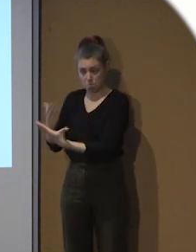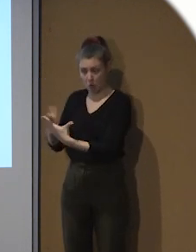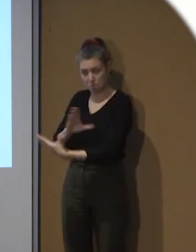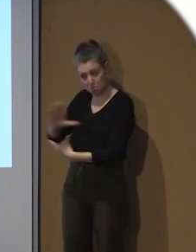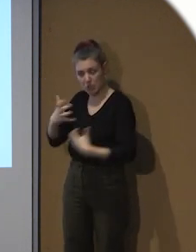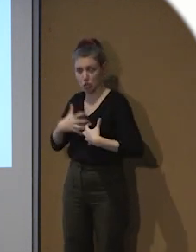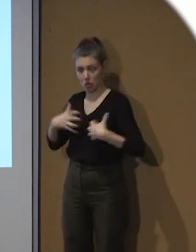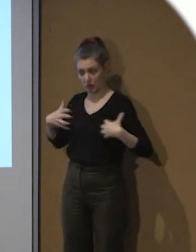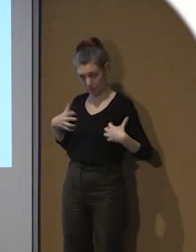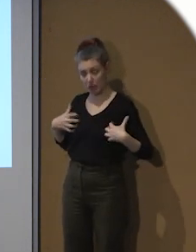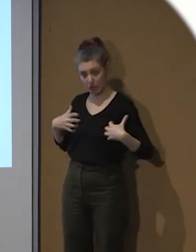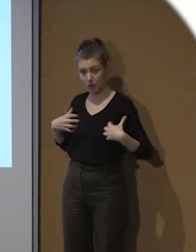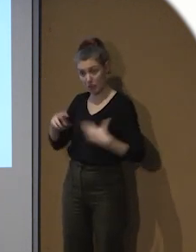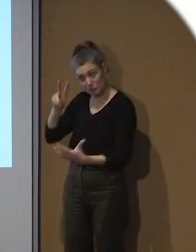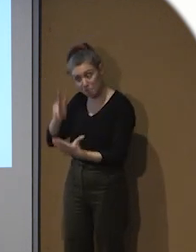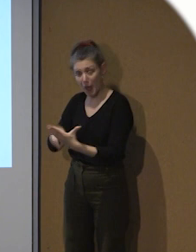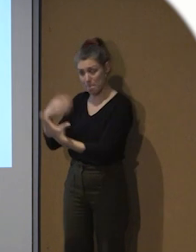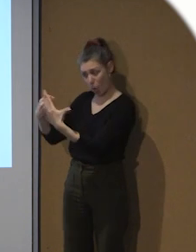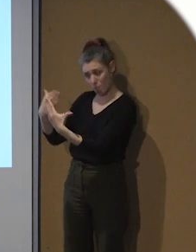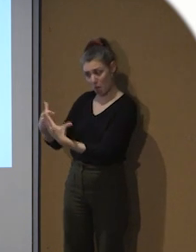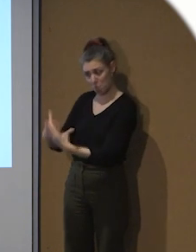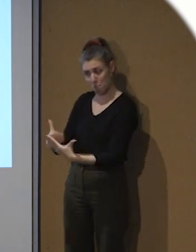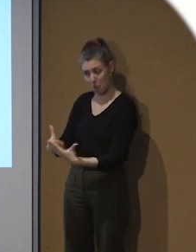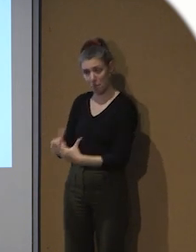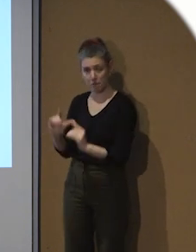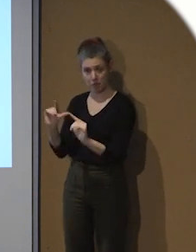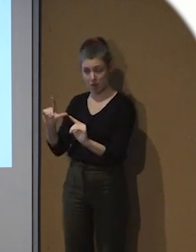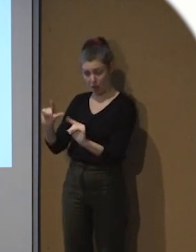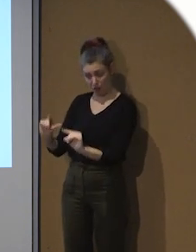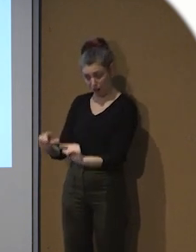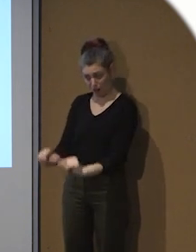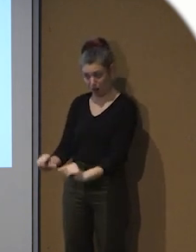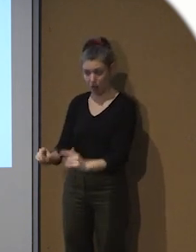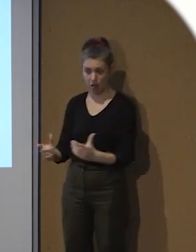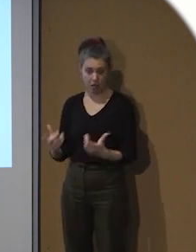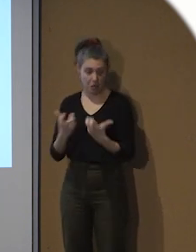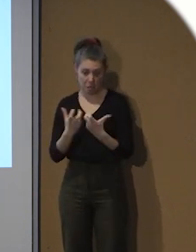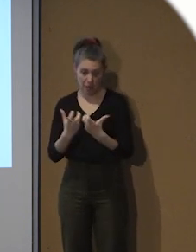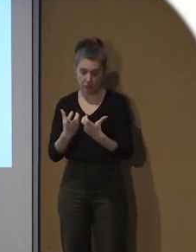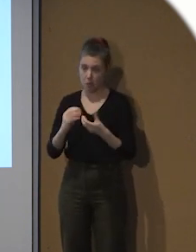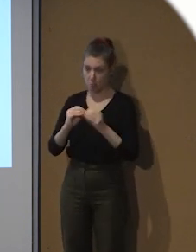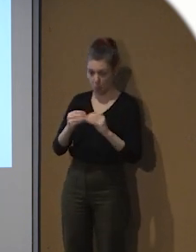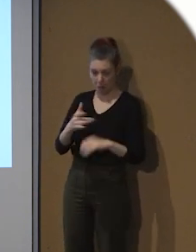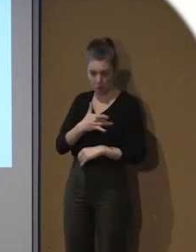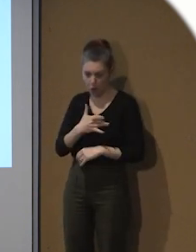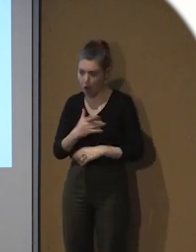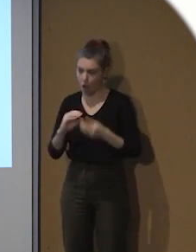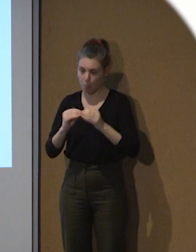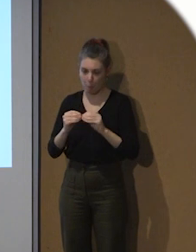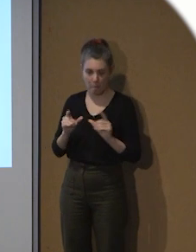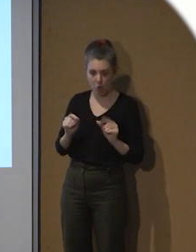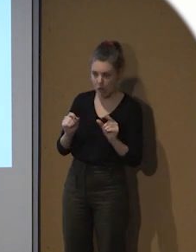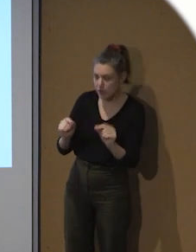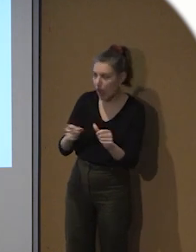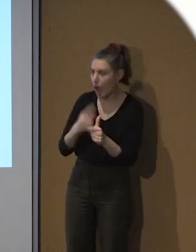qui ont prouvé les bienfaits sur les pathologies cardio-métaboliques, sur la prévention des cancers. Donc,